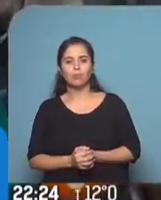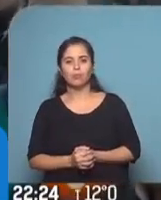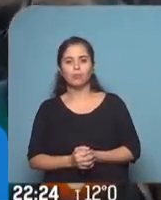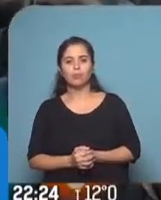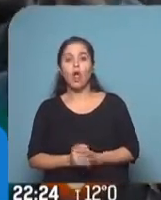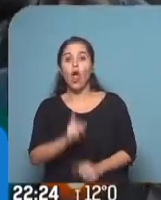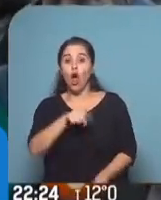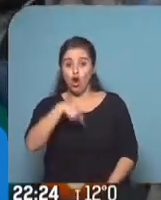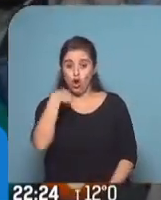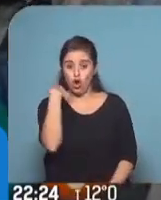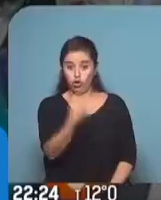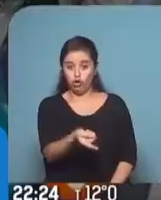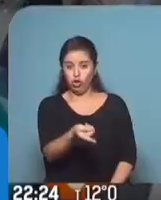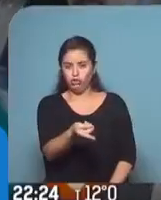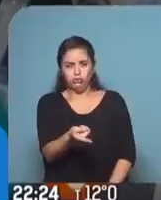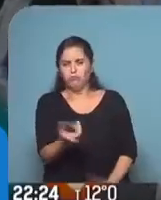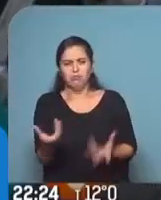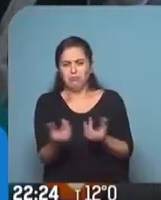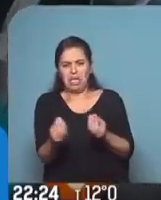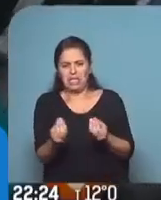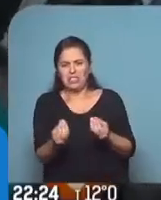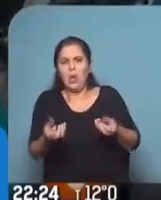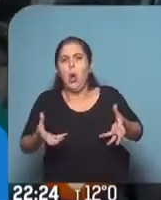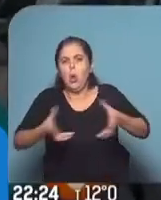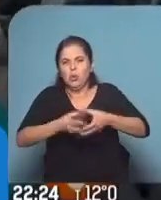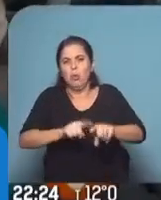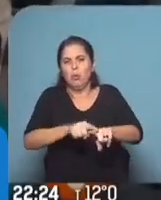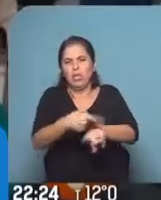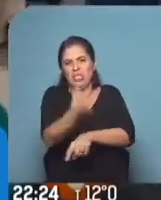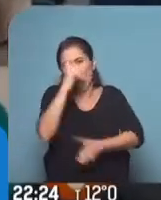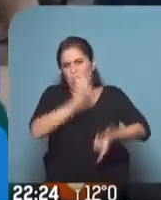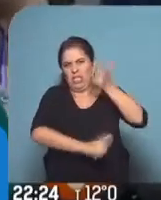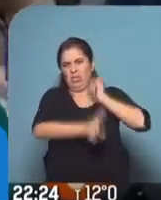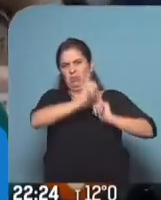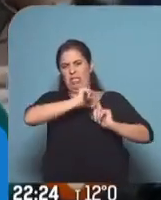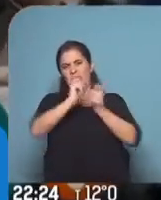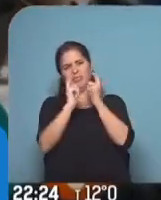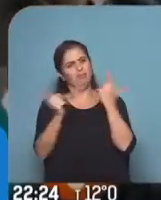طرف مقابل ما یک عده